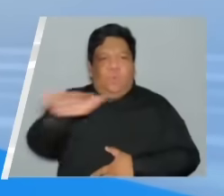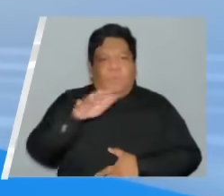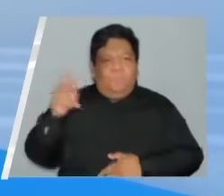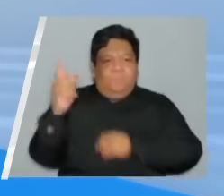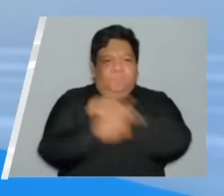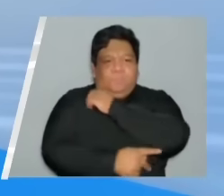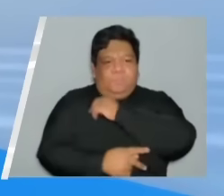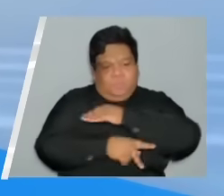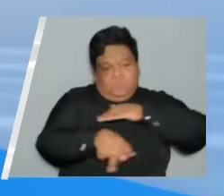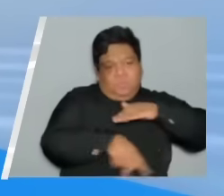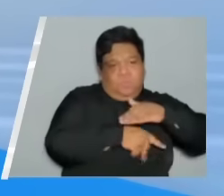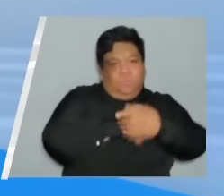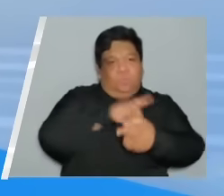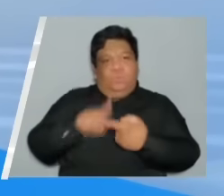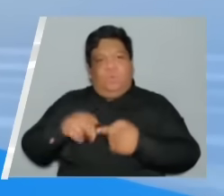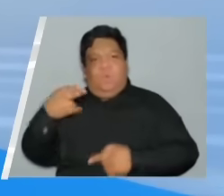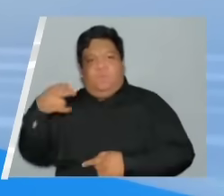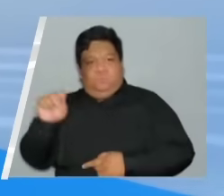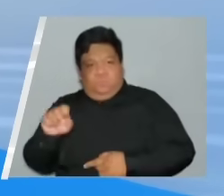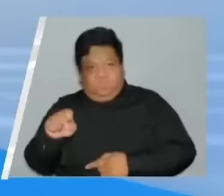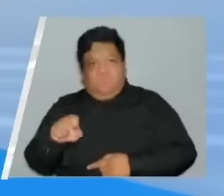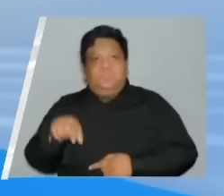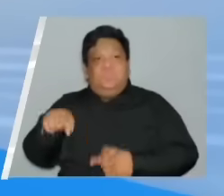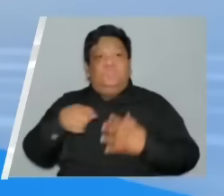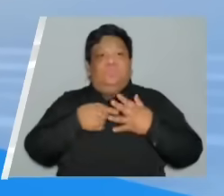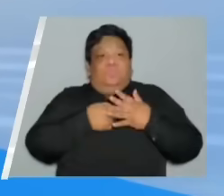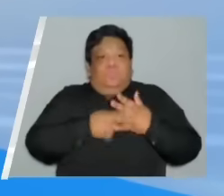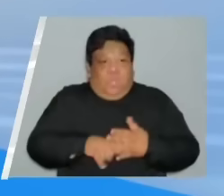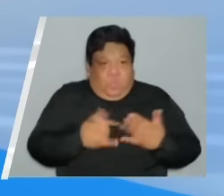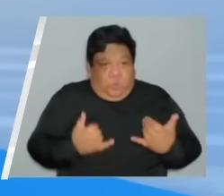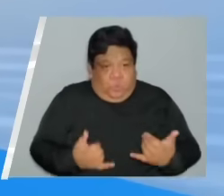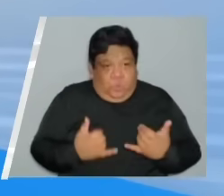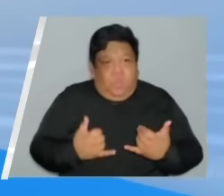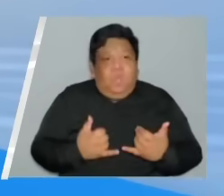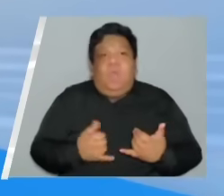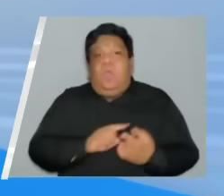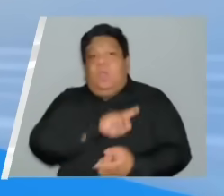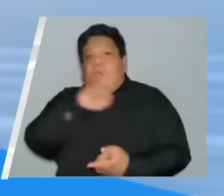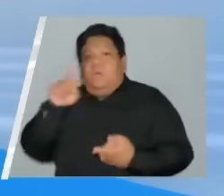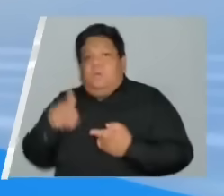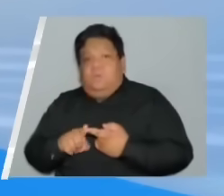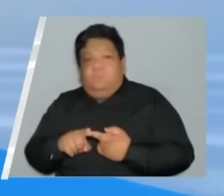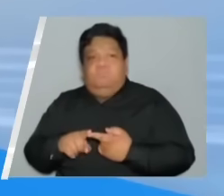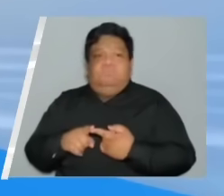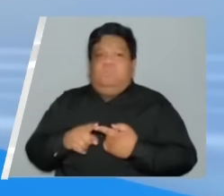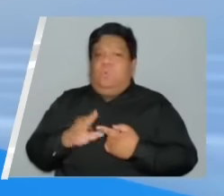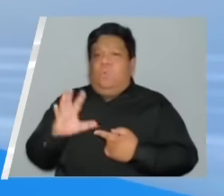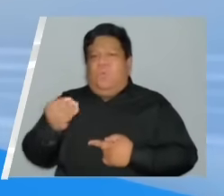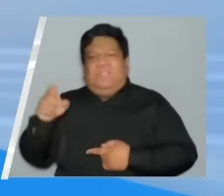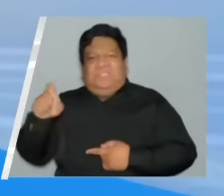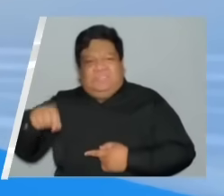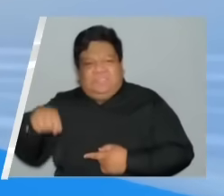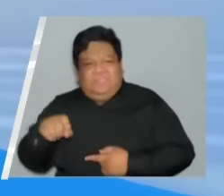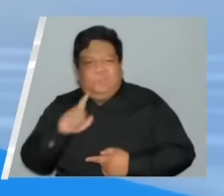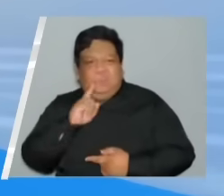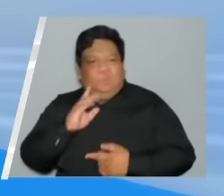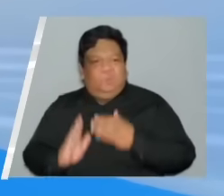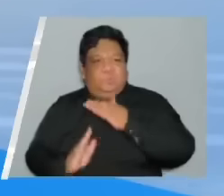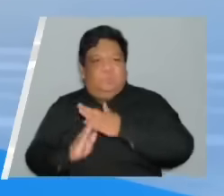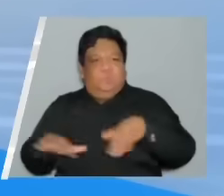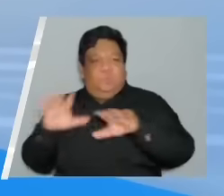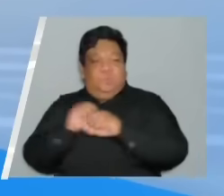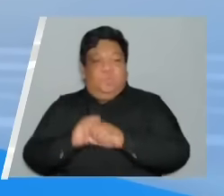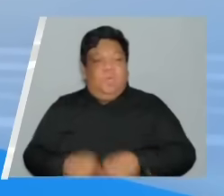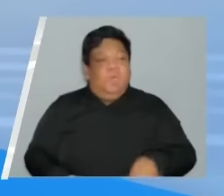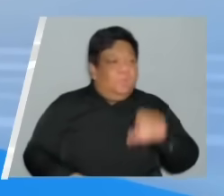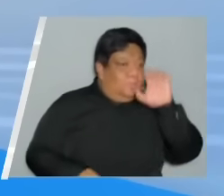hanggang high school. Epektibo po yan ngayong araw at hanggang kung kailan kinakailangan. Ang Cebu Normal University kanselado